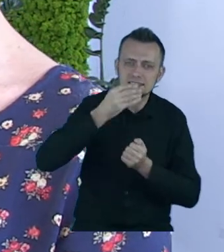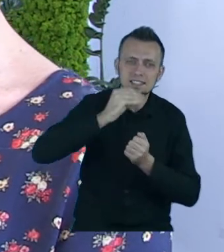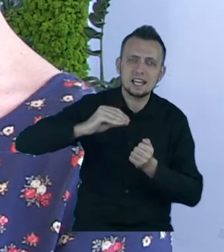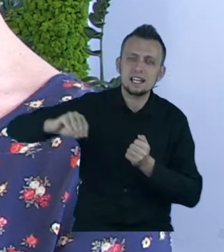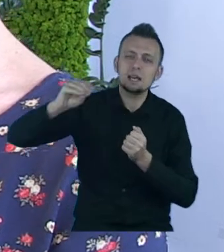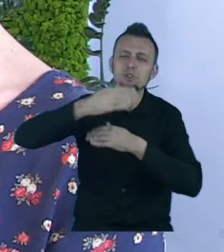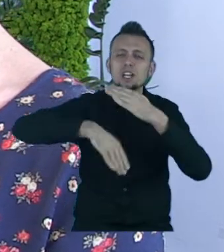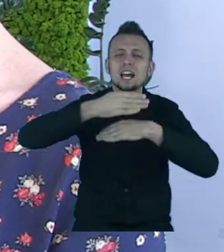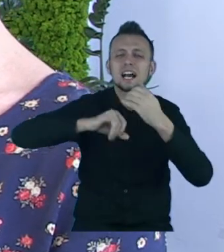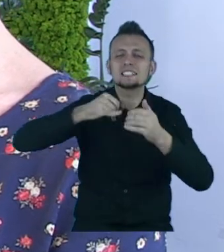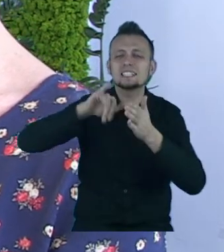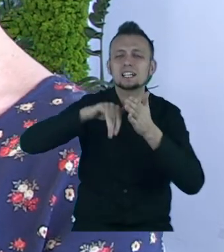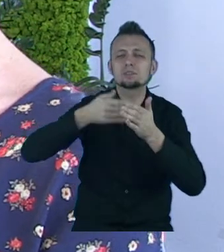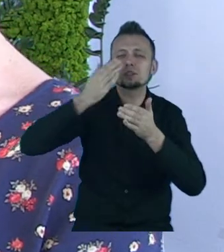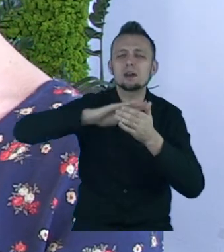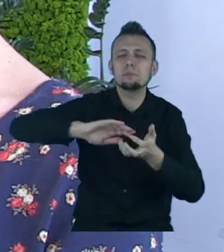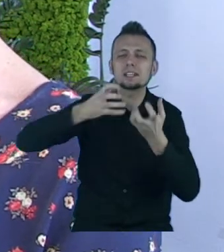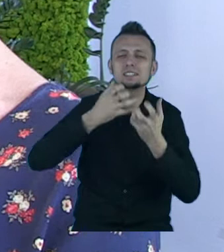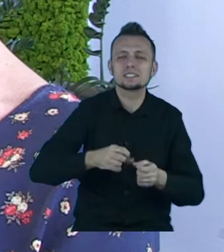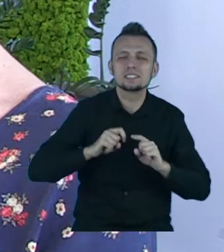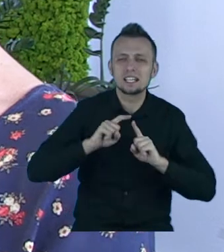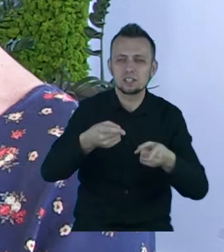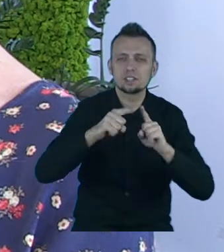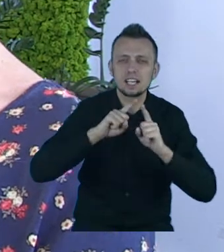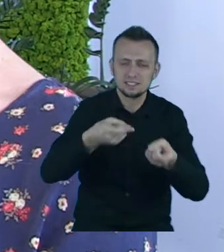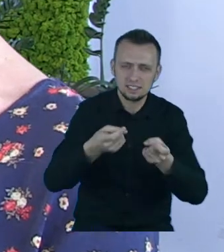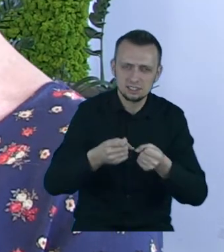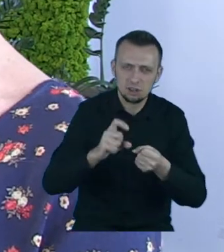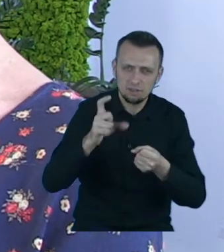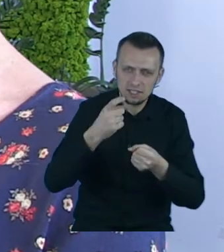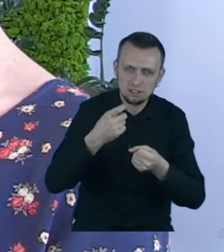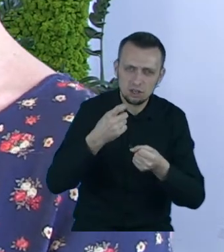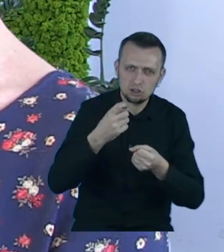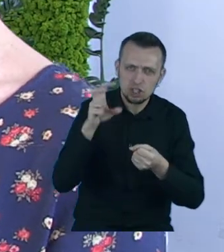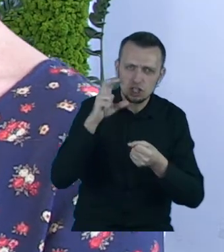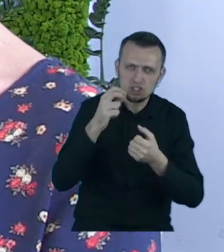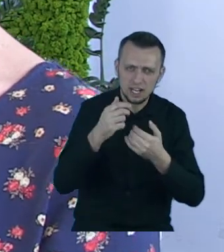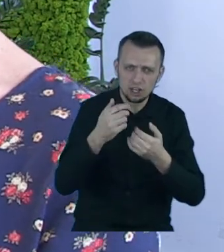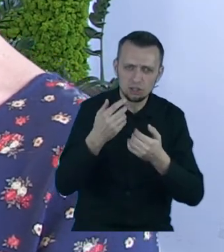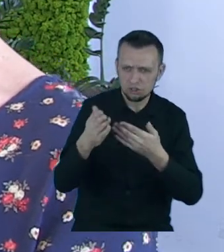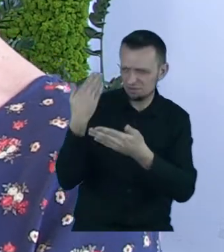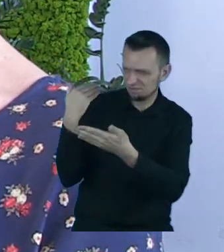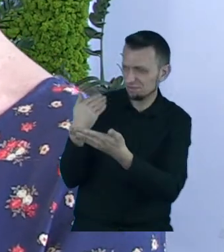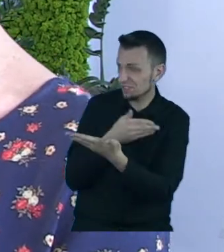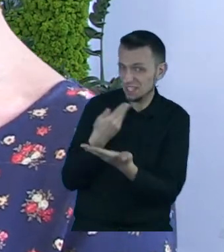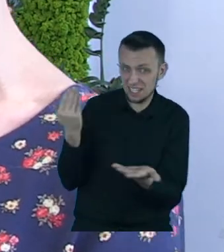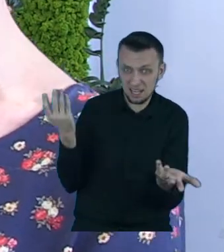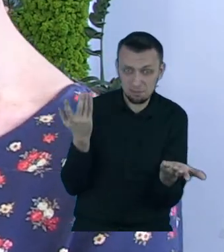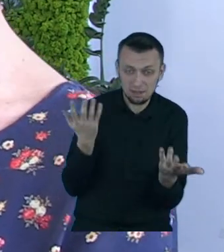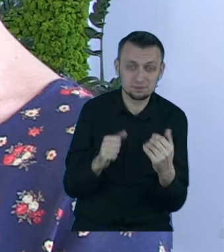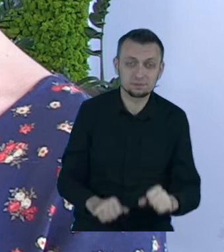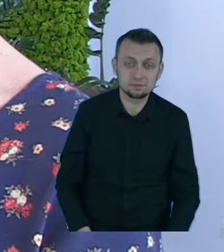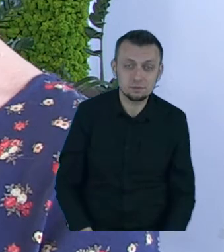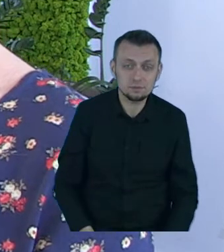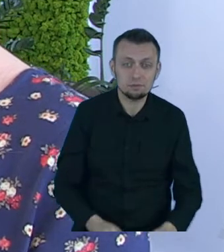bardzo zależałoby nam na zorganizowaniu czegoś, czego nie było od dosyć dawna w Kutnie, czyli sceny